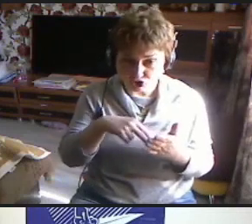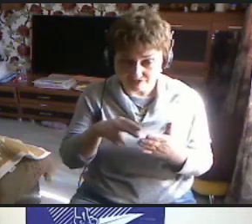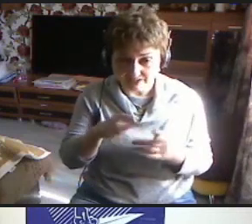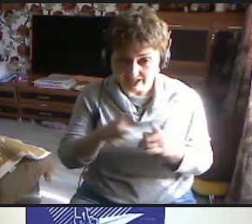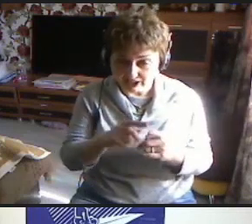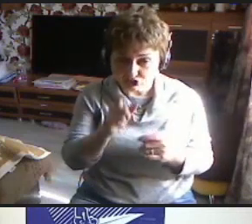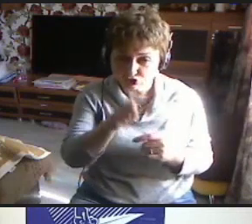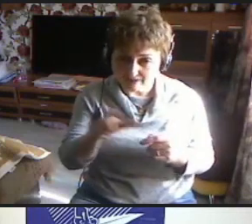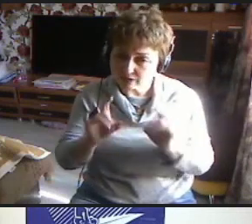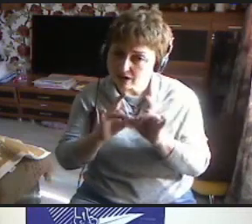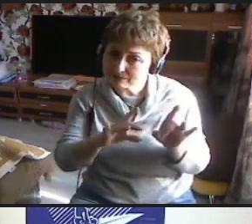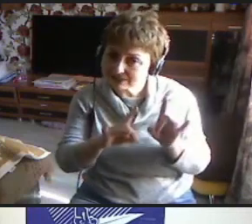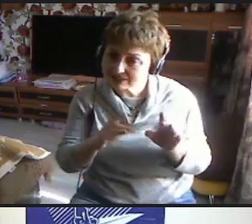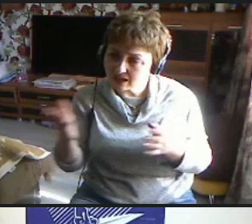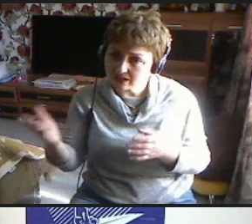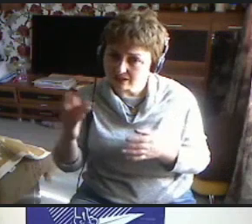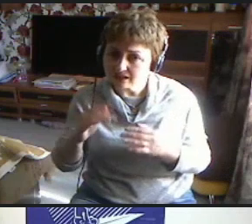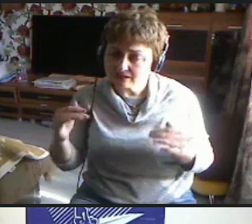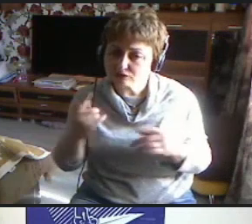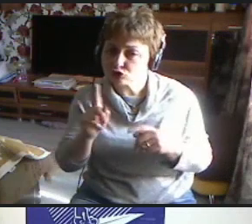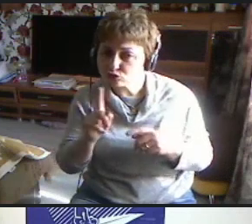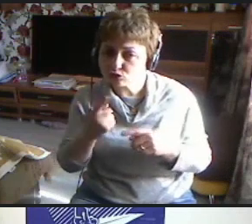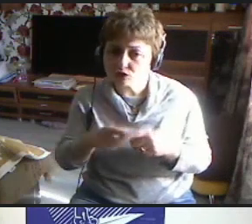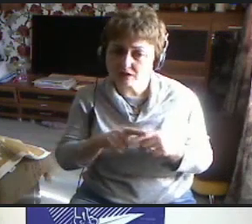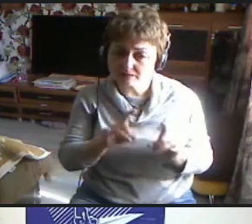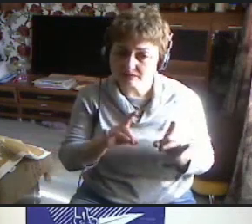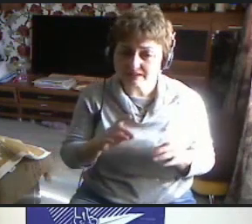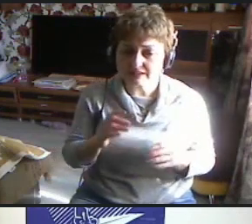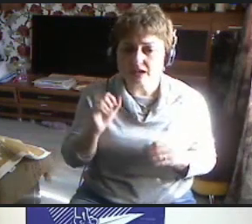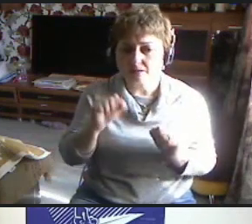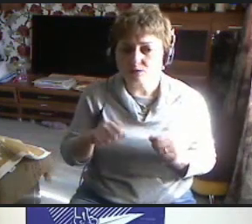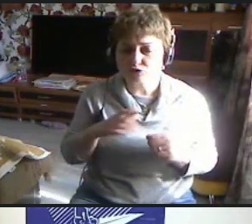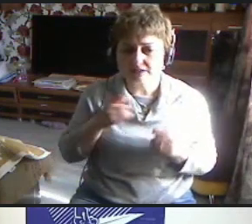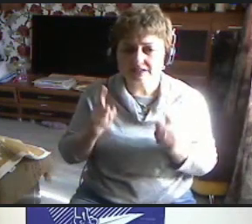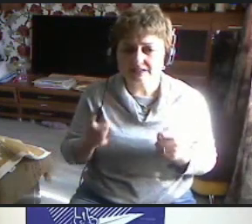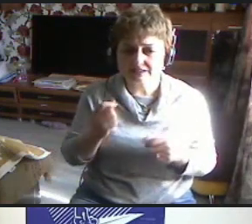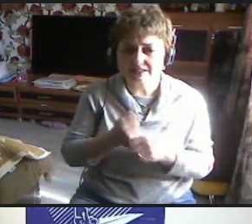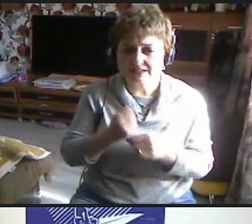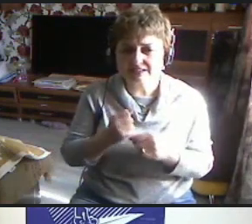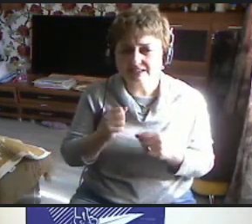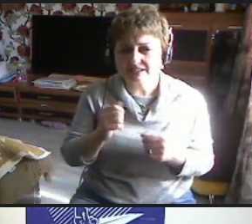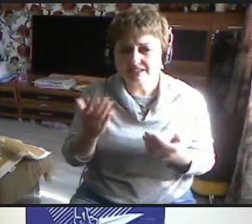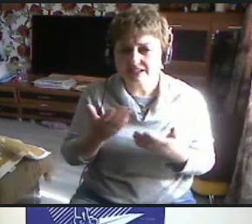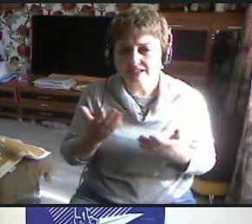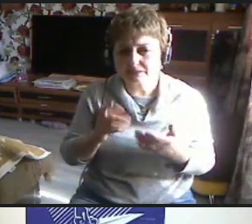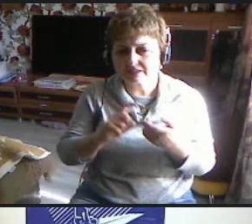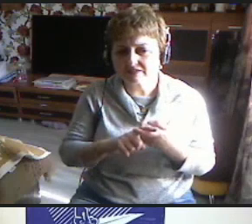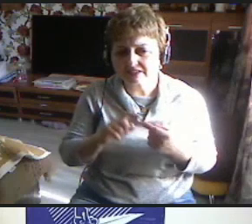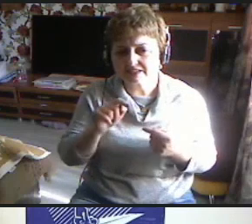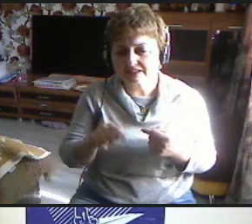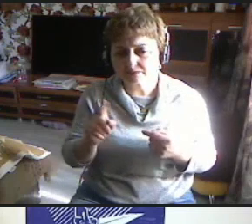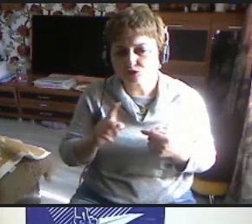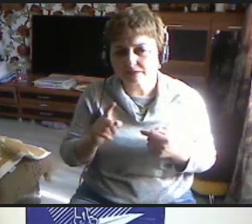что. Можно, естественно, делать некоторые вещи, связанные с тем, ну, с имитацией, что